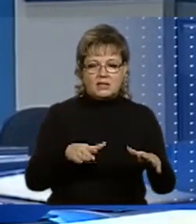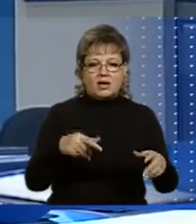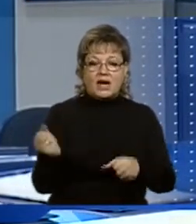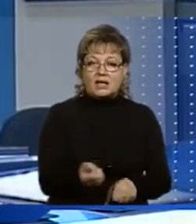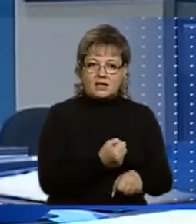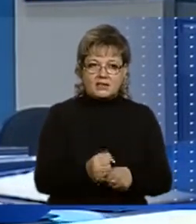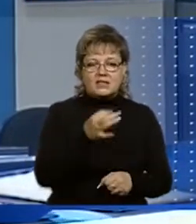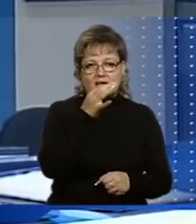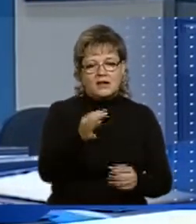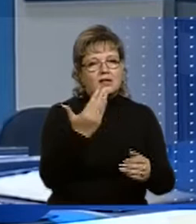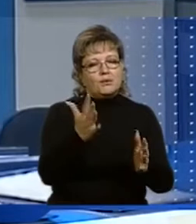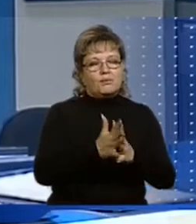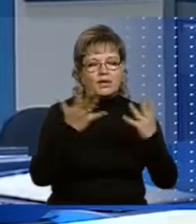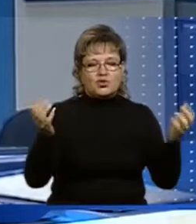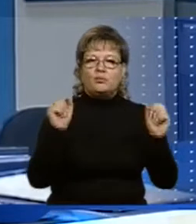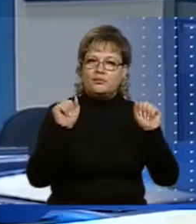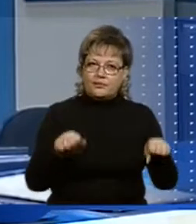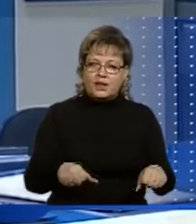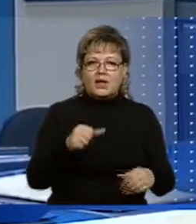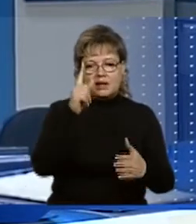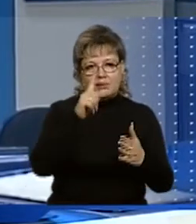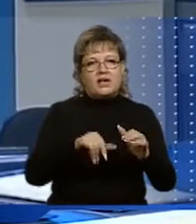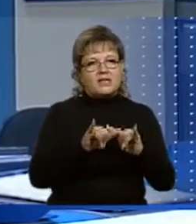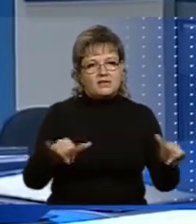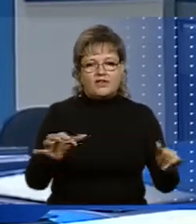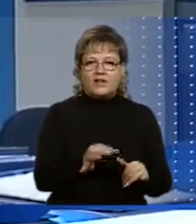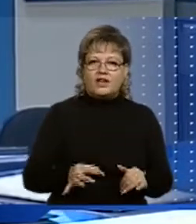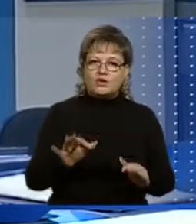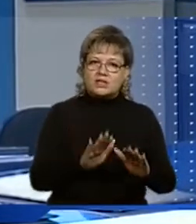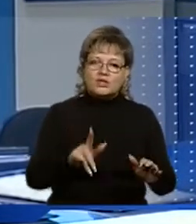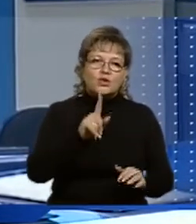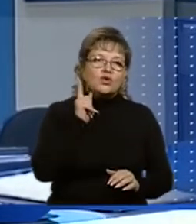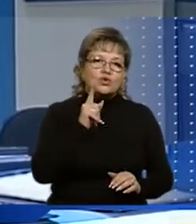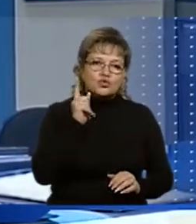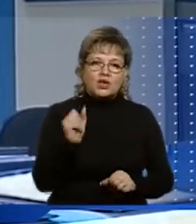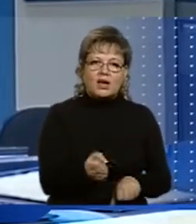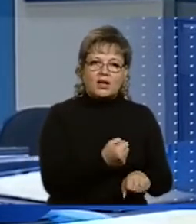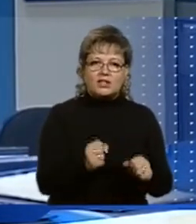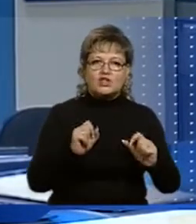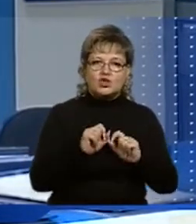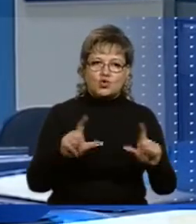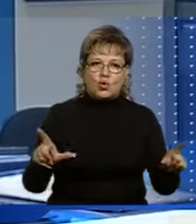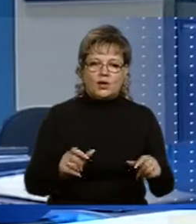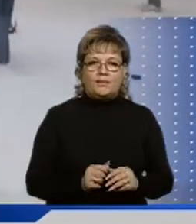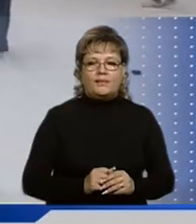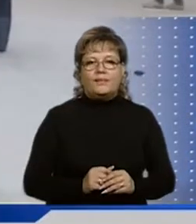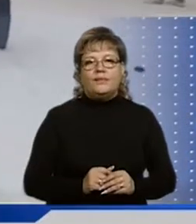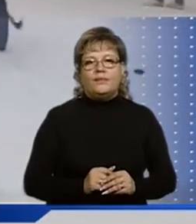хоккеистами заявил о их большом потенциале и своем намерении развивать в регионе детско-юношеские хоккейные школы.